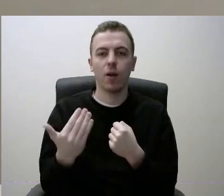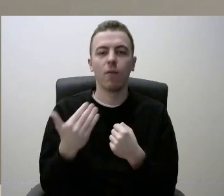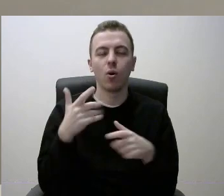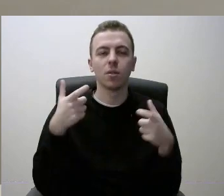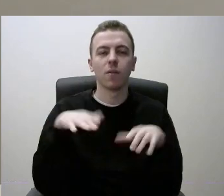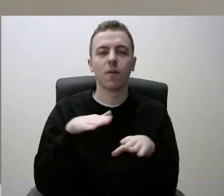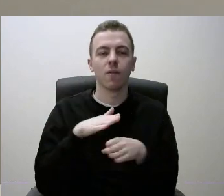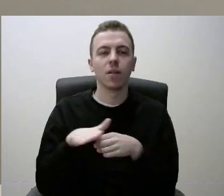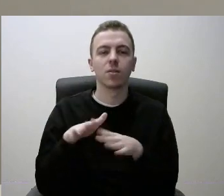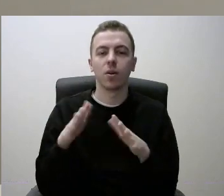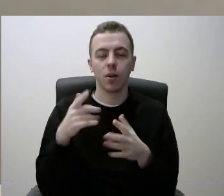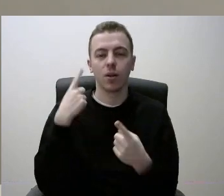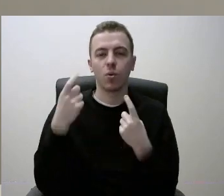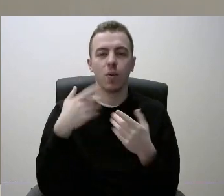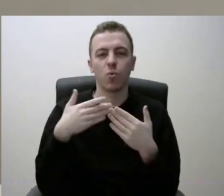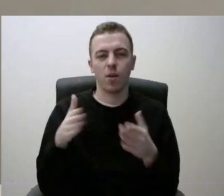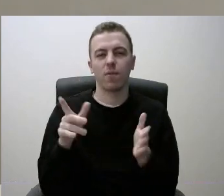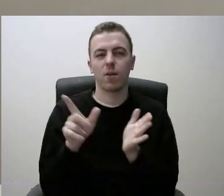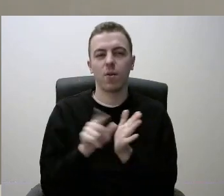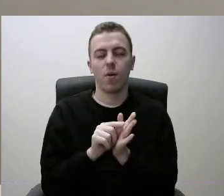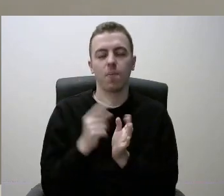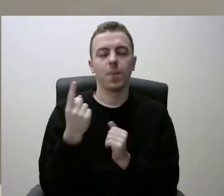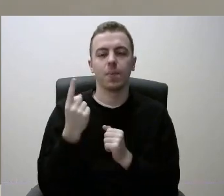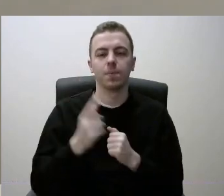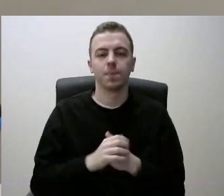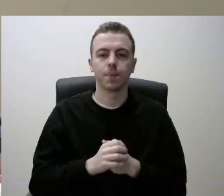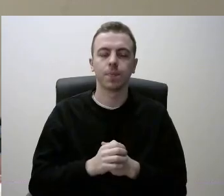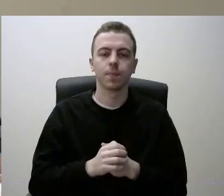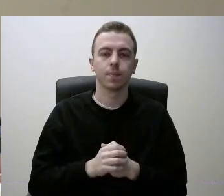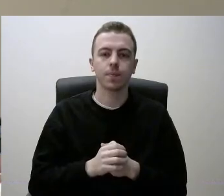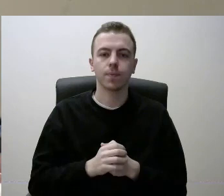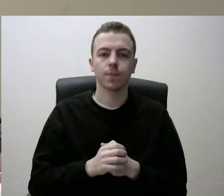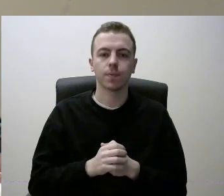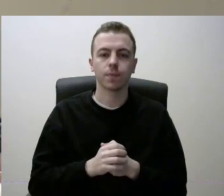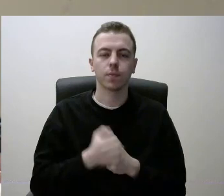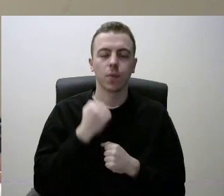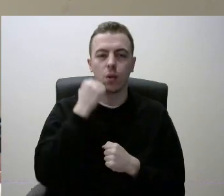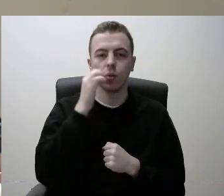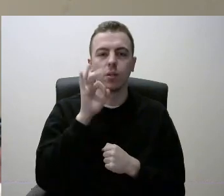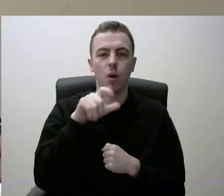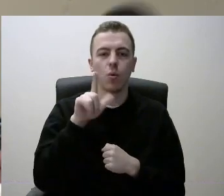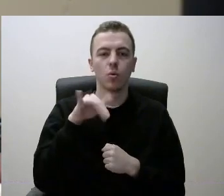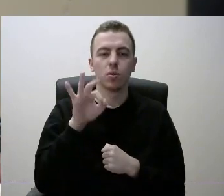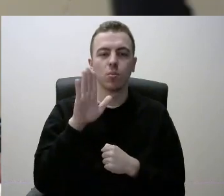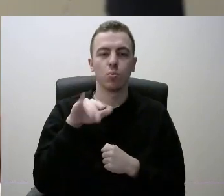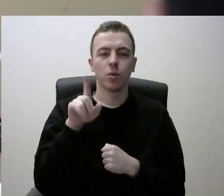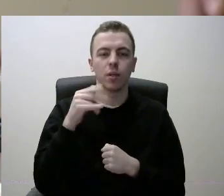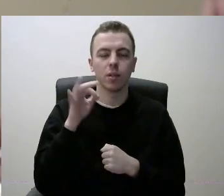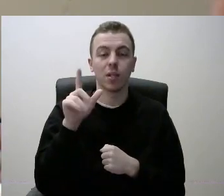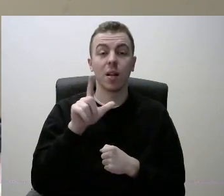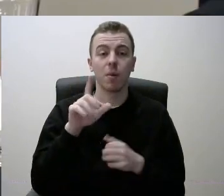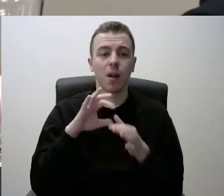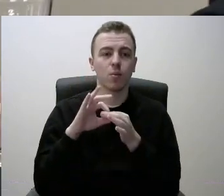Tai pirmiausia, turbūt duomenų atvėrimas turi būti svarbiausias sprendimas. Ačiū. Saulius Būdinas, liberalų